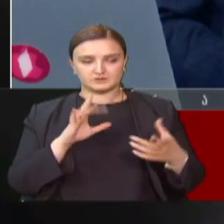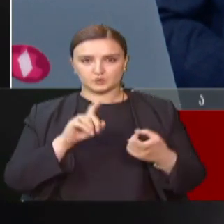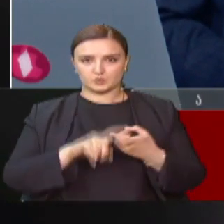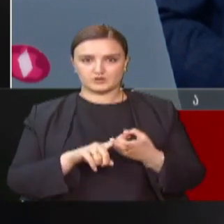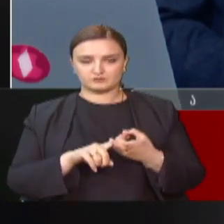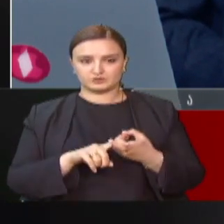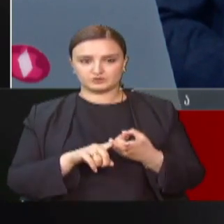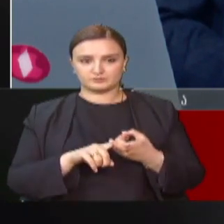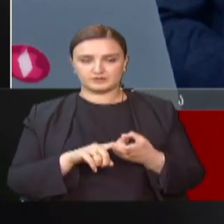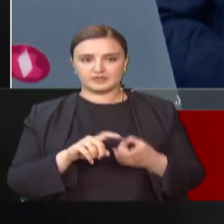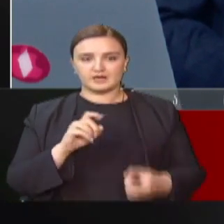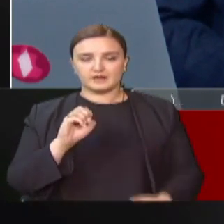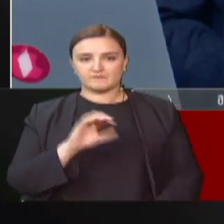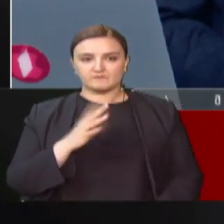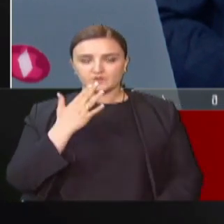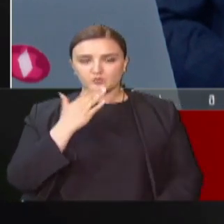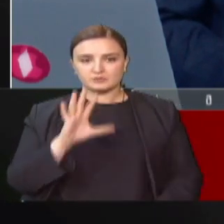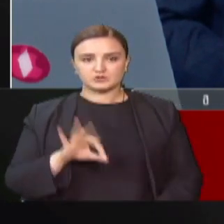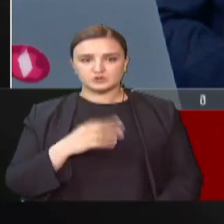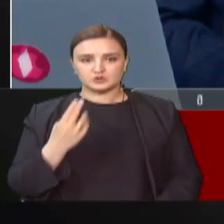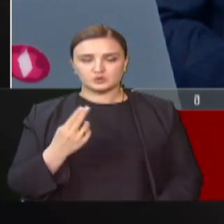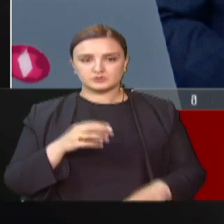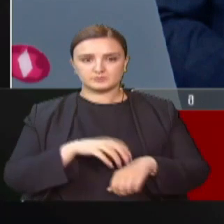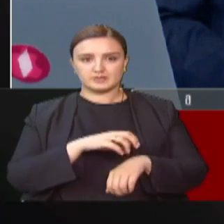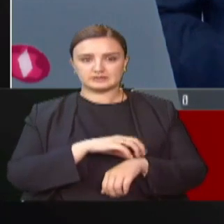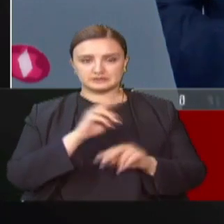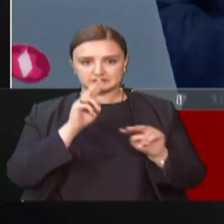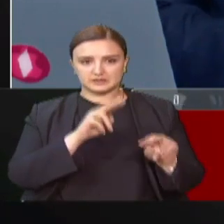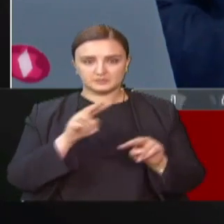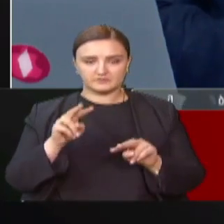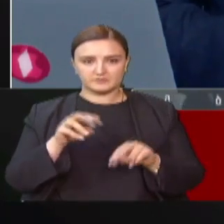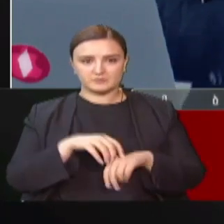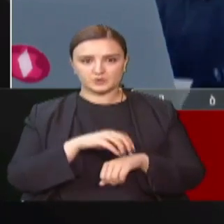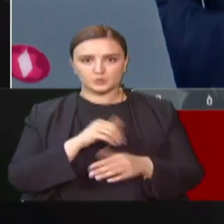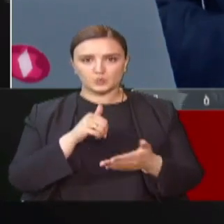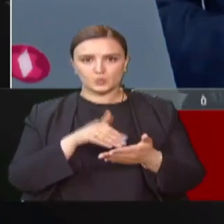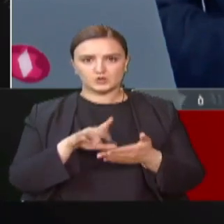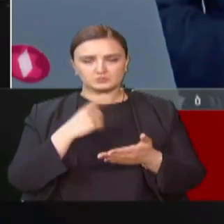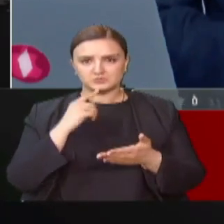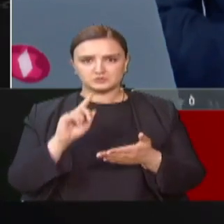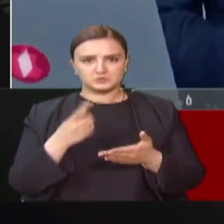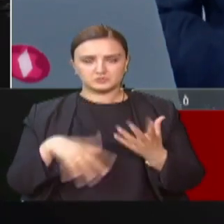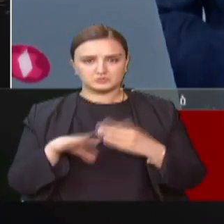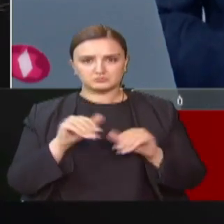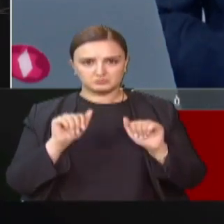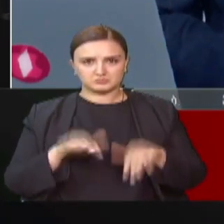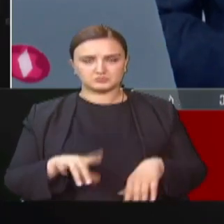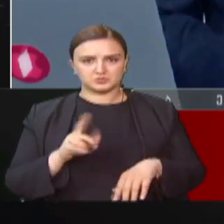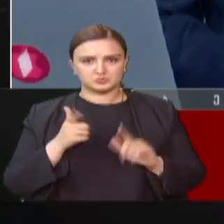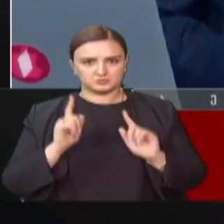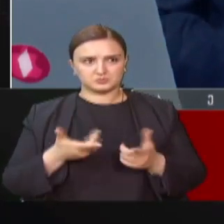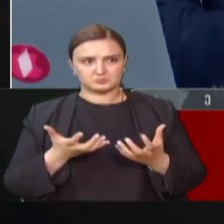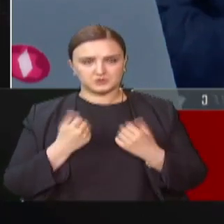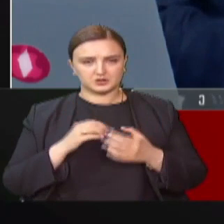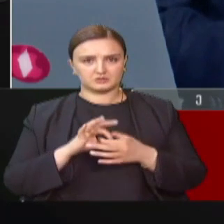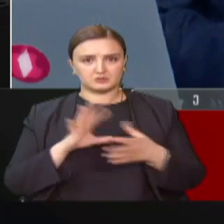უკავშირდება, უგულისხმობ ევროპული სოციალისტური პარტიის დამკვირვებლის სტატუსზე უარს. საინტერესო არის, რატომ მიიღეთ კონკრეტულად ეს გადაწყვეტილება და ქონდა